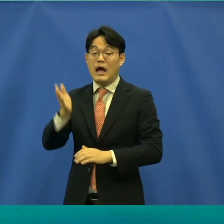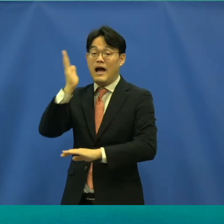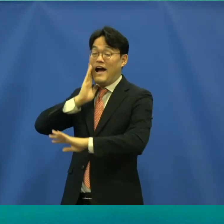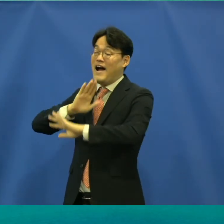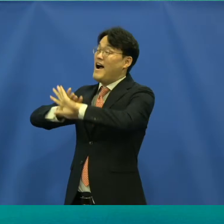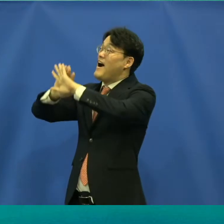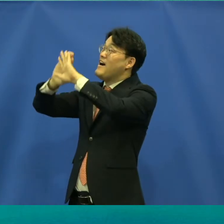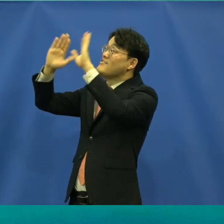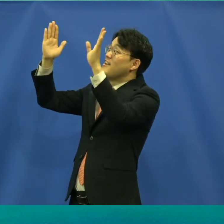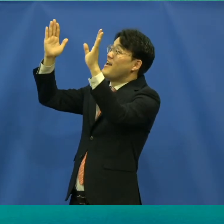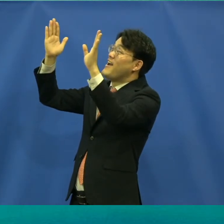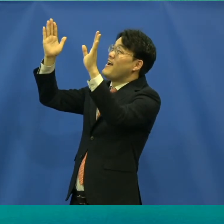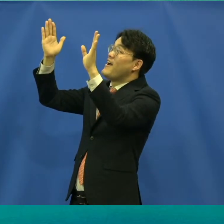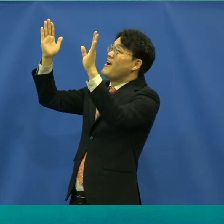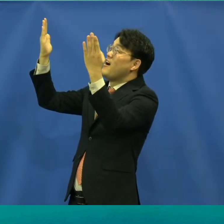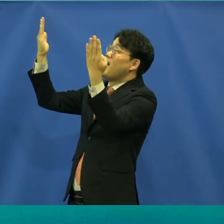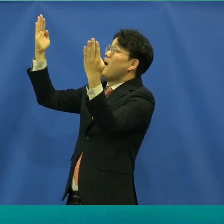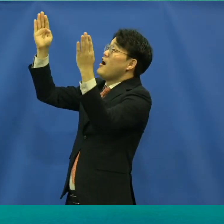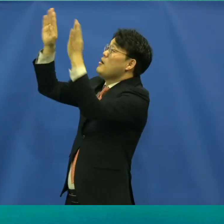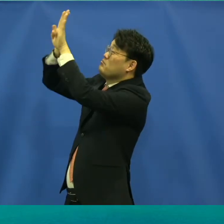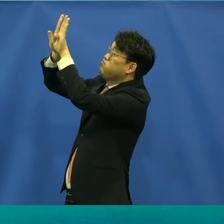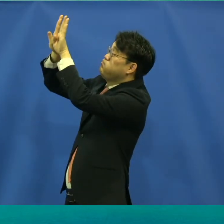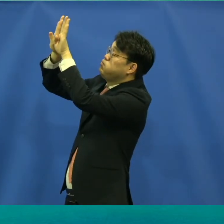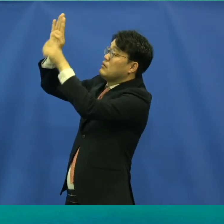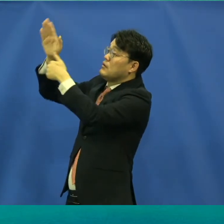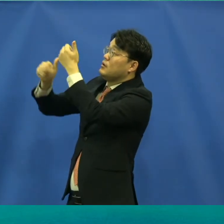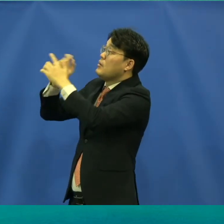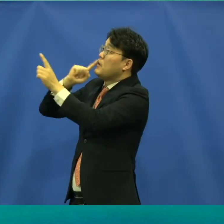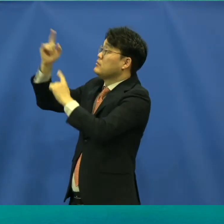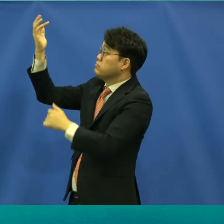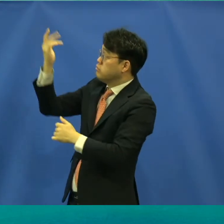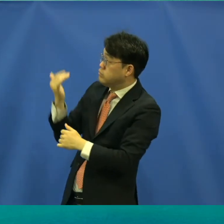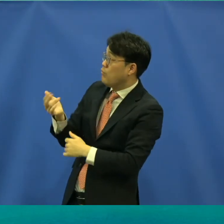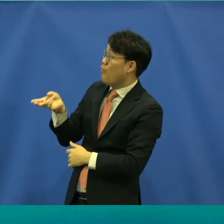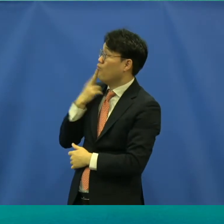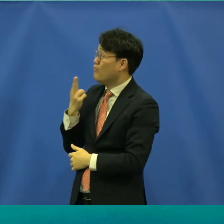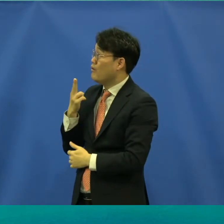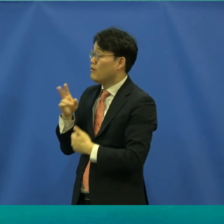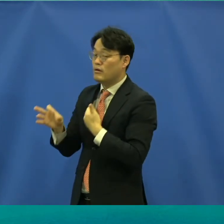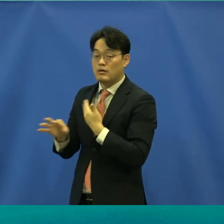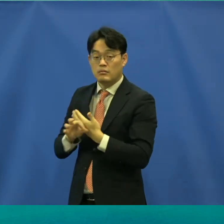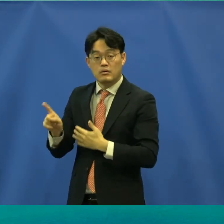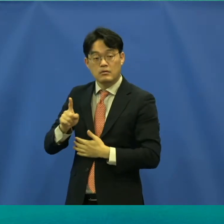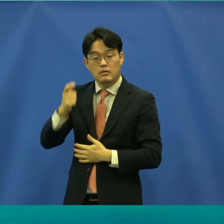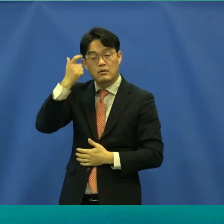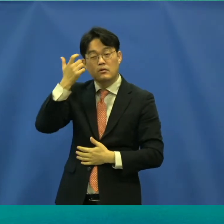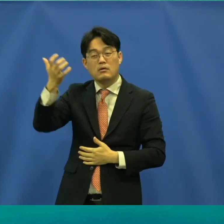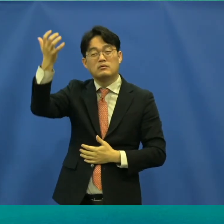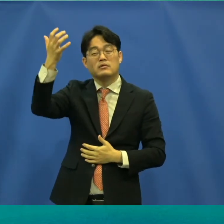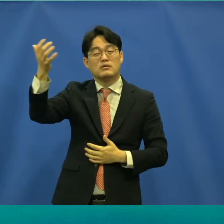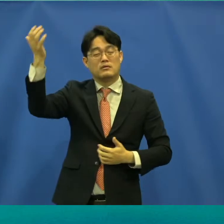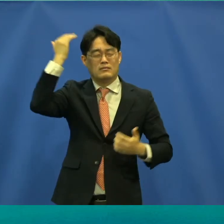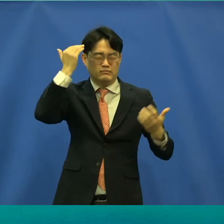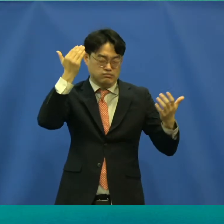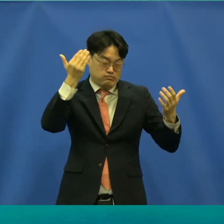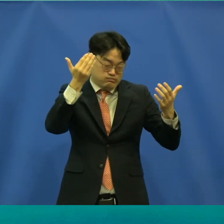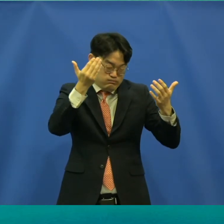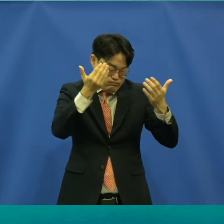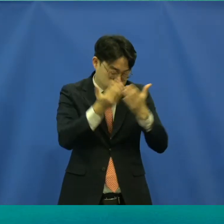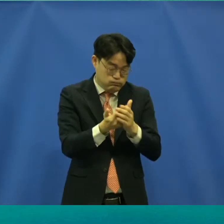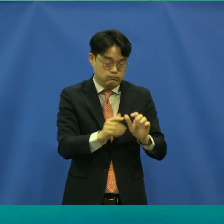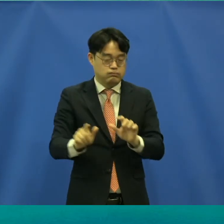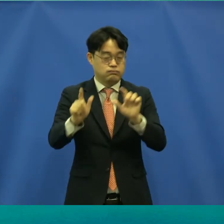그때 영적 암흑기가 옵니다. 세상을 살리는 것은 하나님의 말씀입니다. 세상의